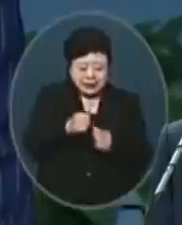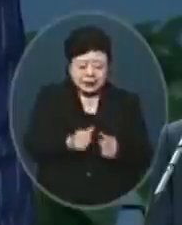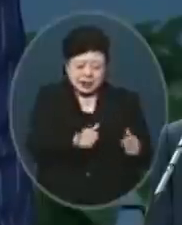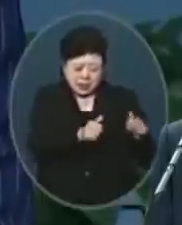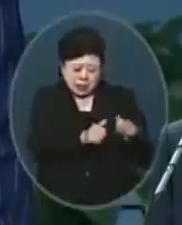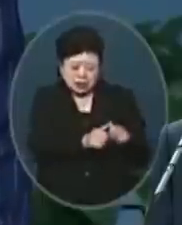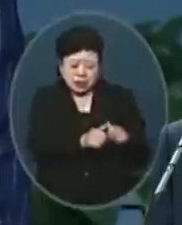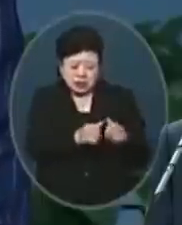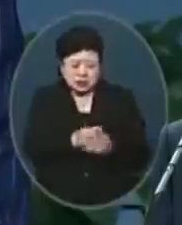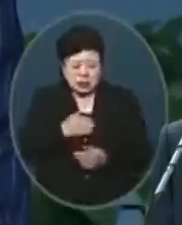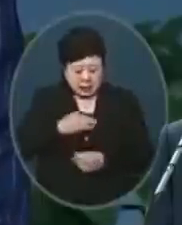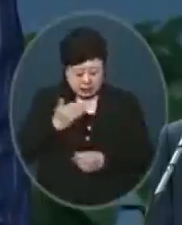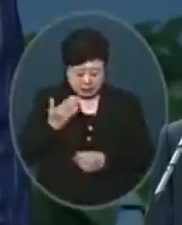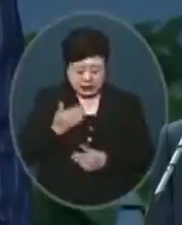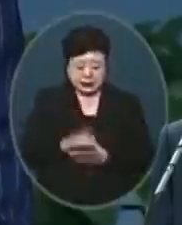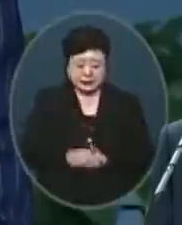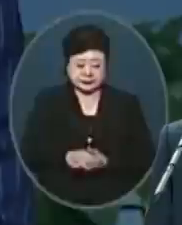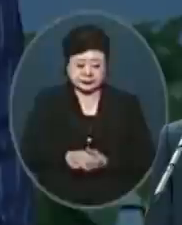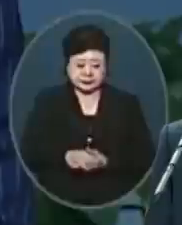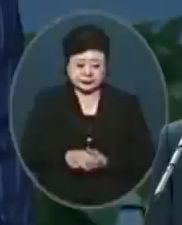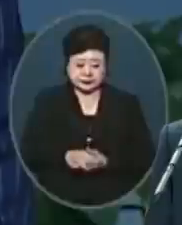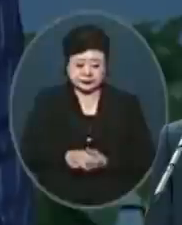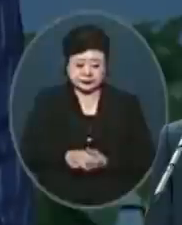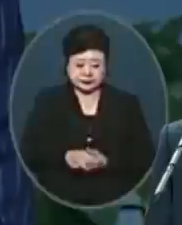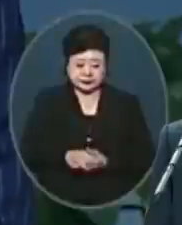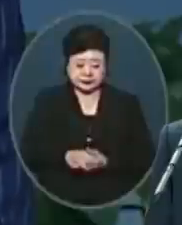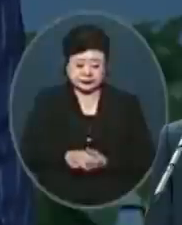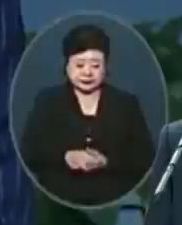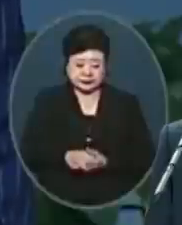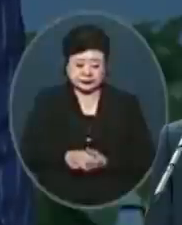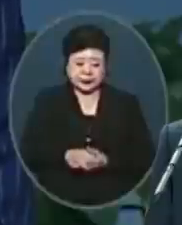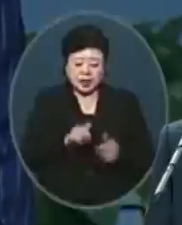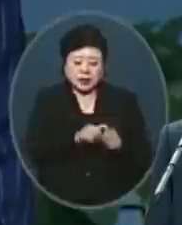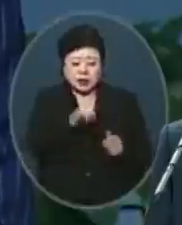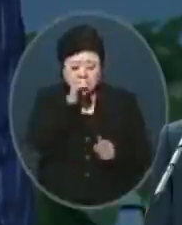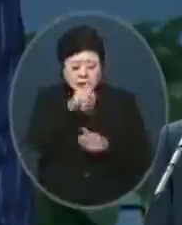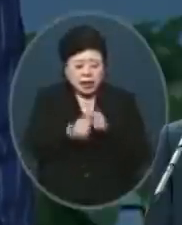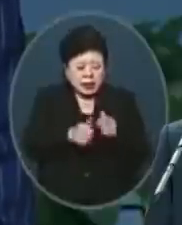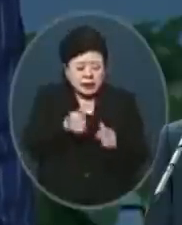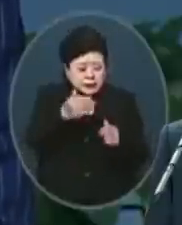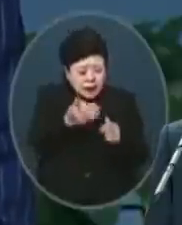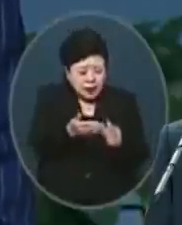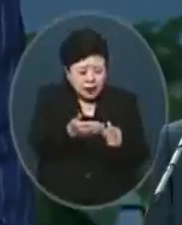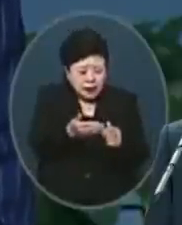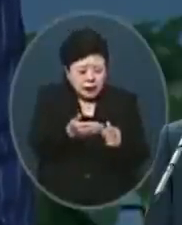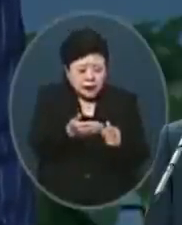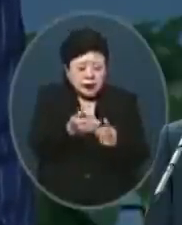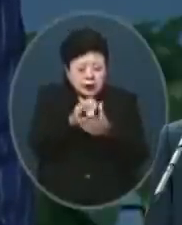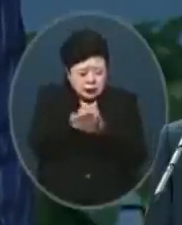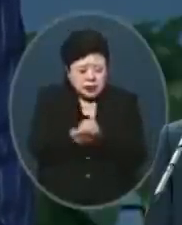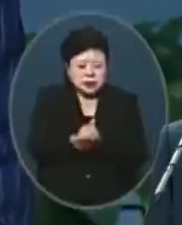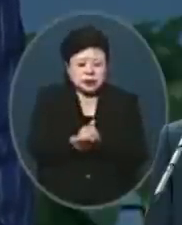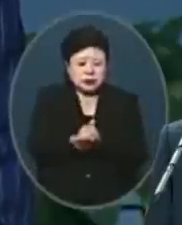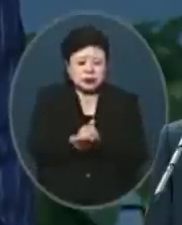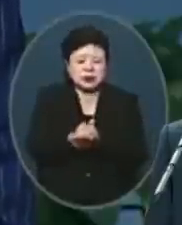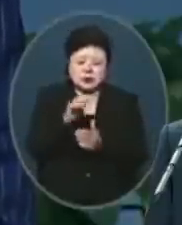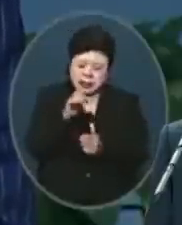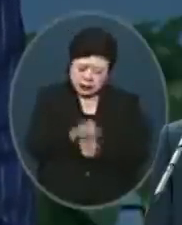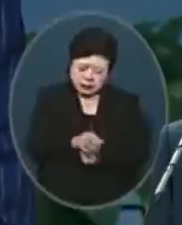곁에 계시다는 것을 알아야 되겠습니다. 나 곁에 있는 하나님께 기도를 전해